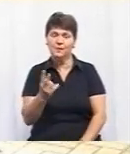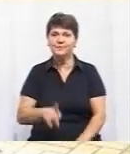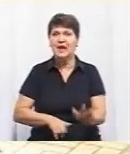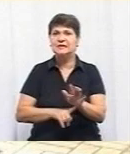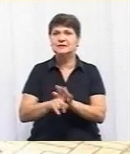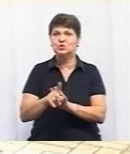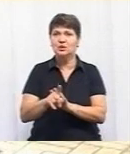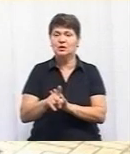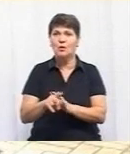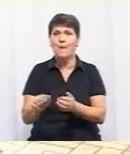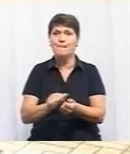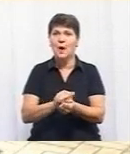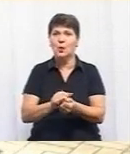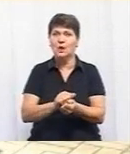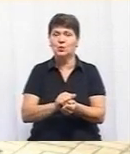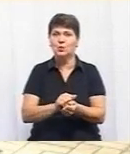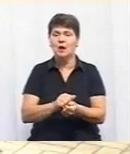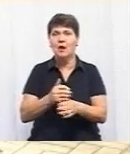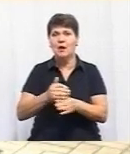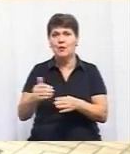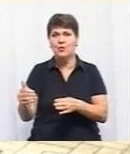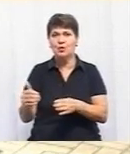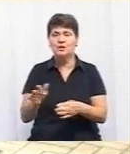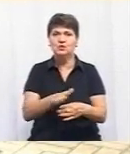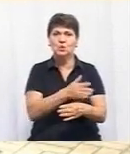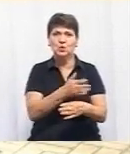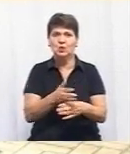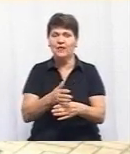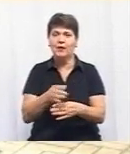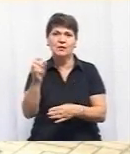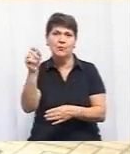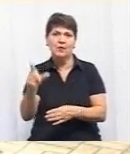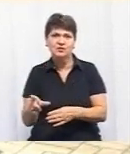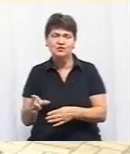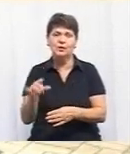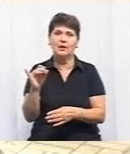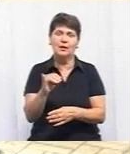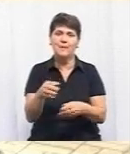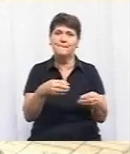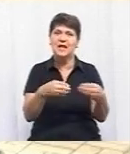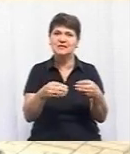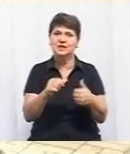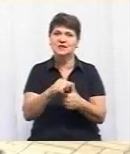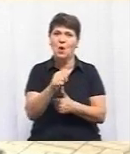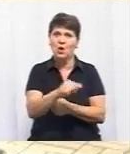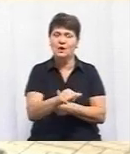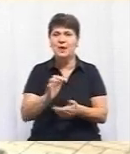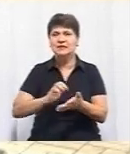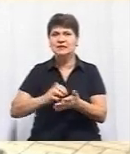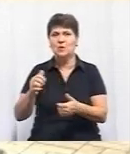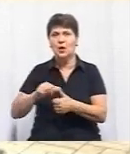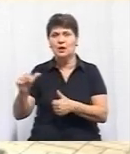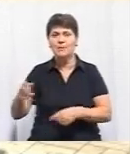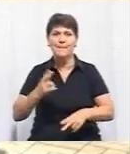з макулатури, а потім вже почала сортувати і пляшки, і пластмасу окремо, і скло окремо,